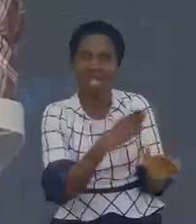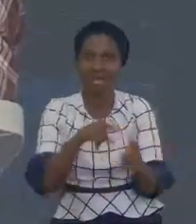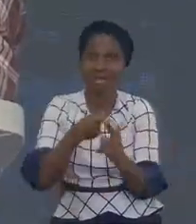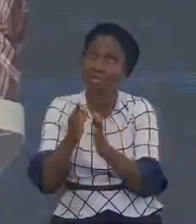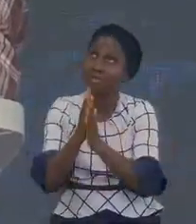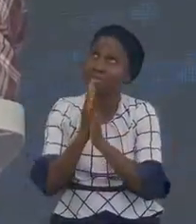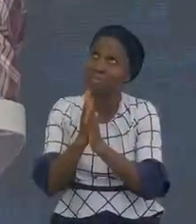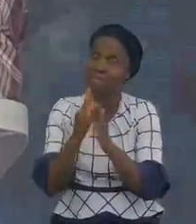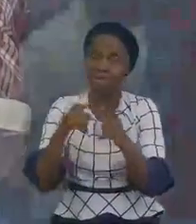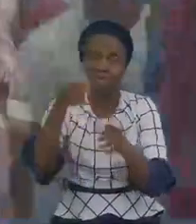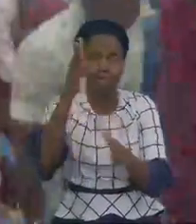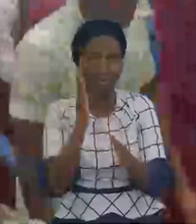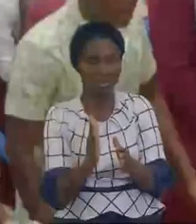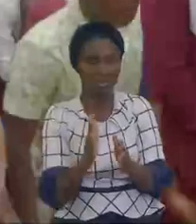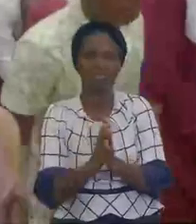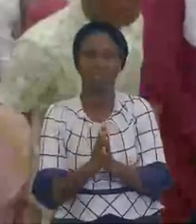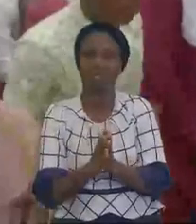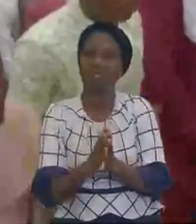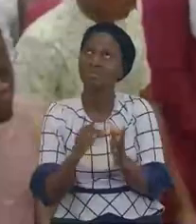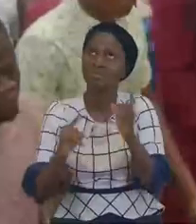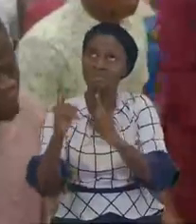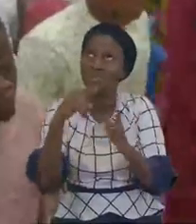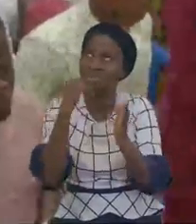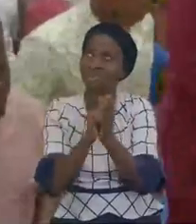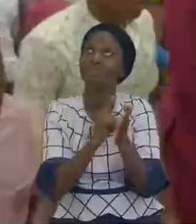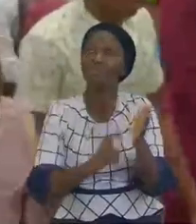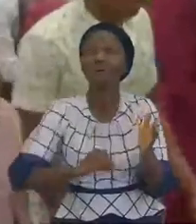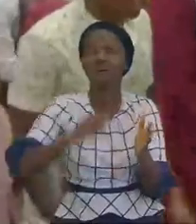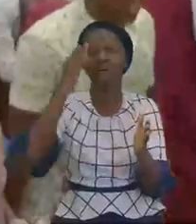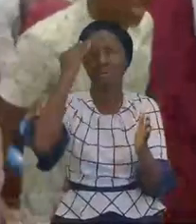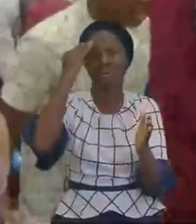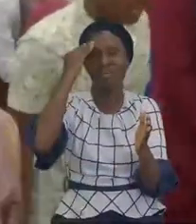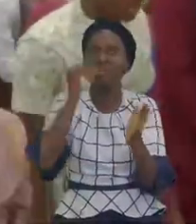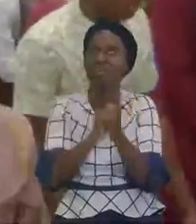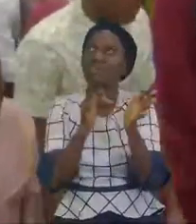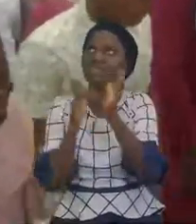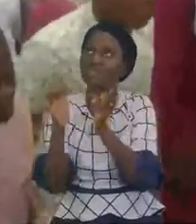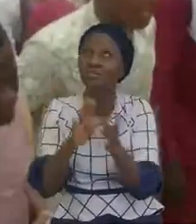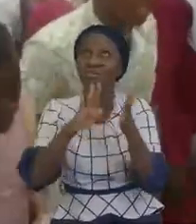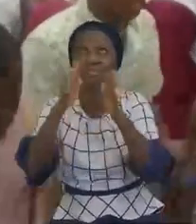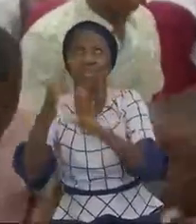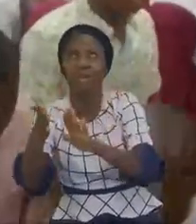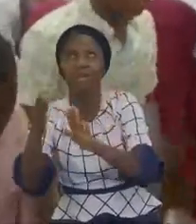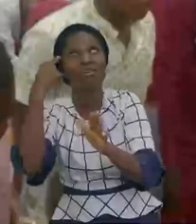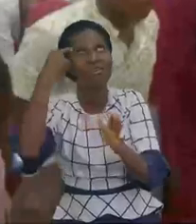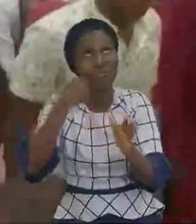je sais que Jésus-Christ est mort pour moi, pour me donner le